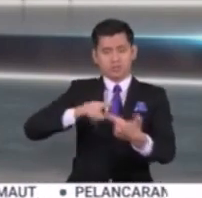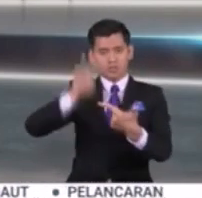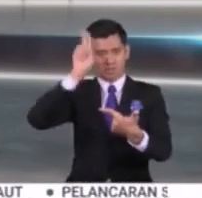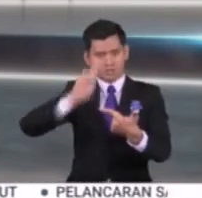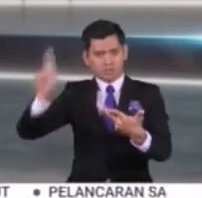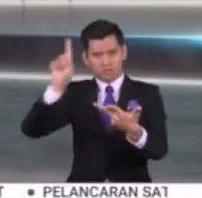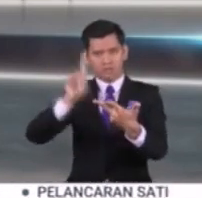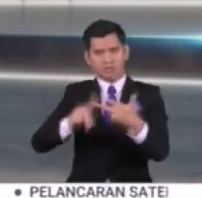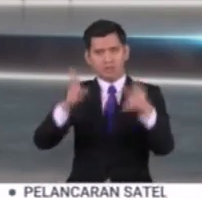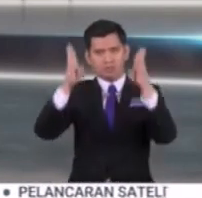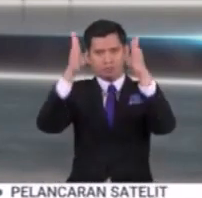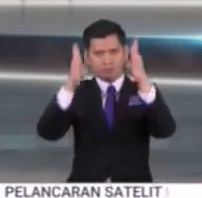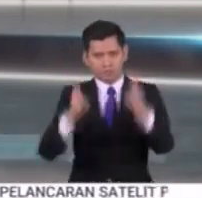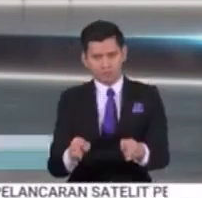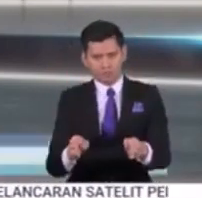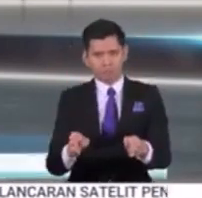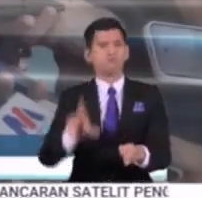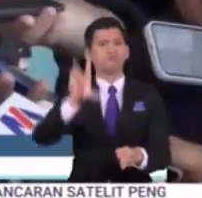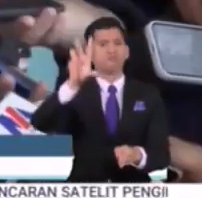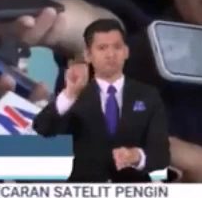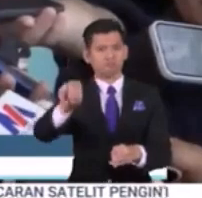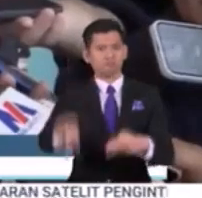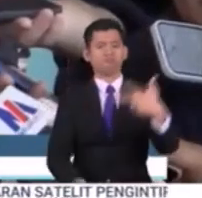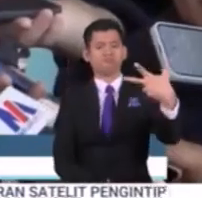agama dan bangsa.